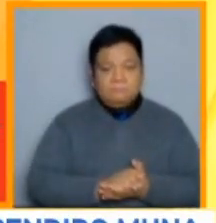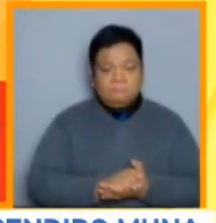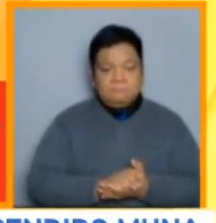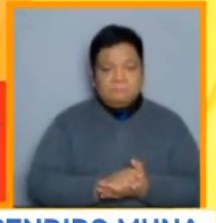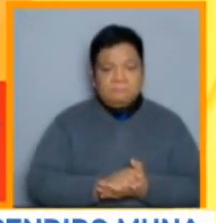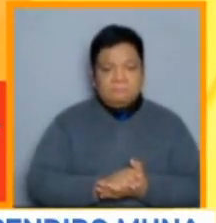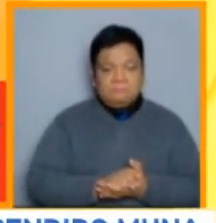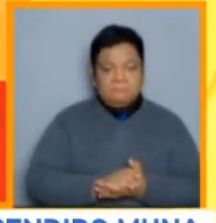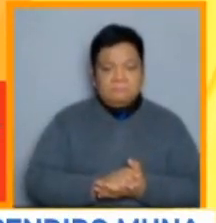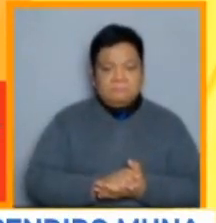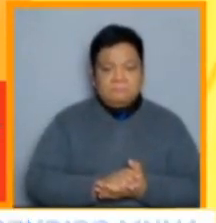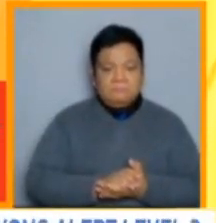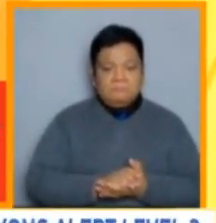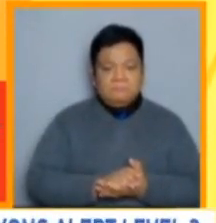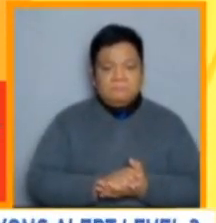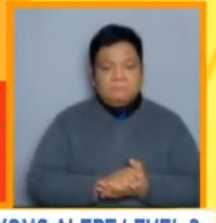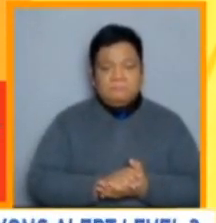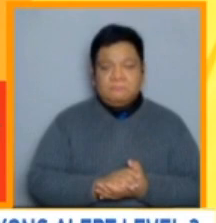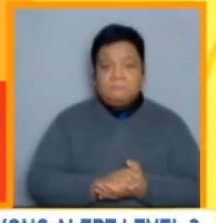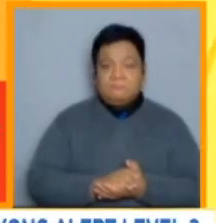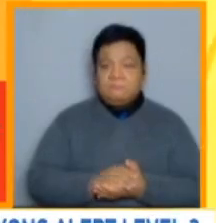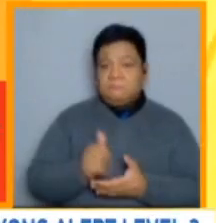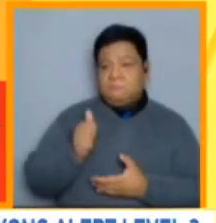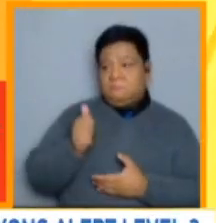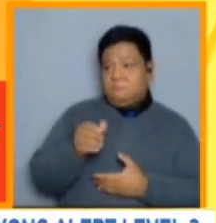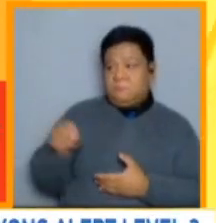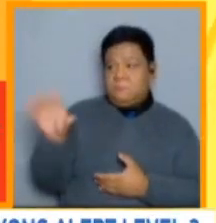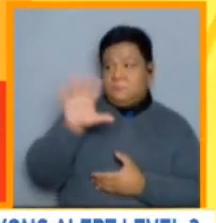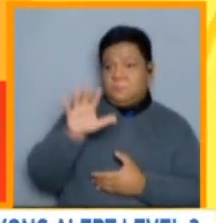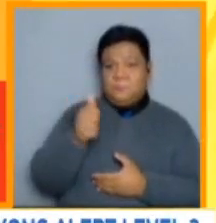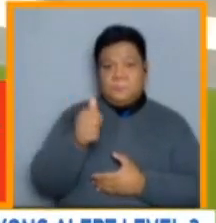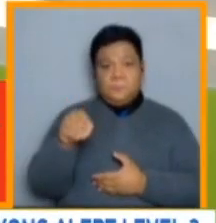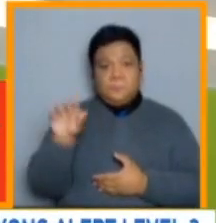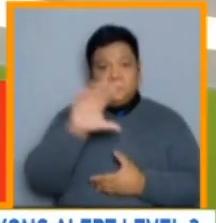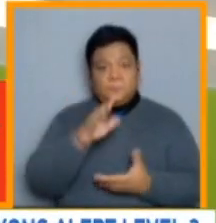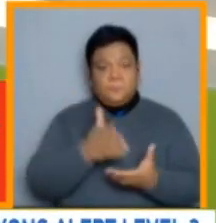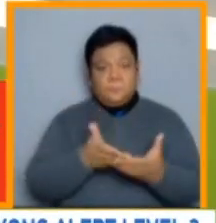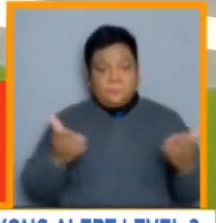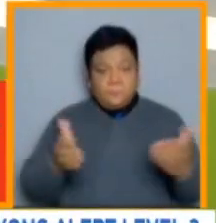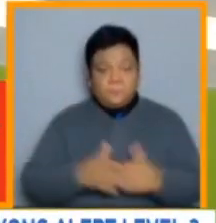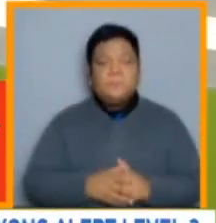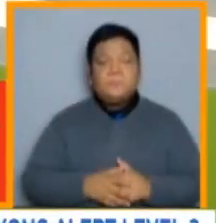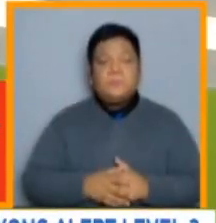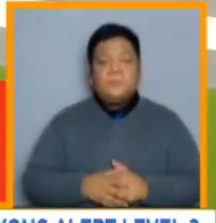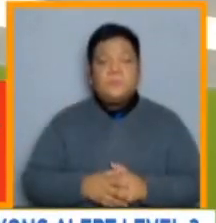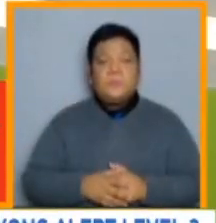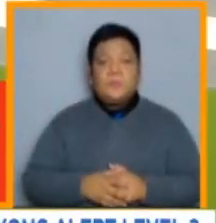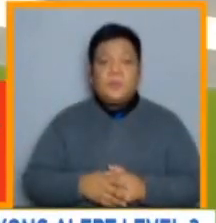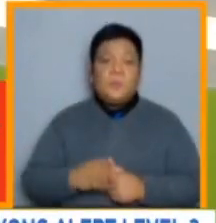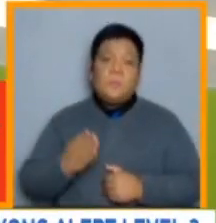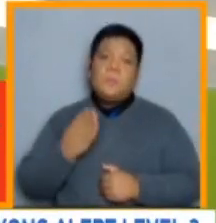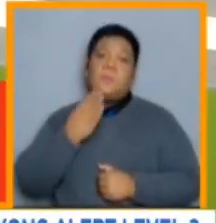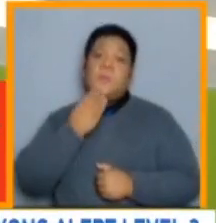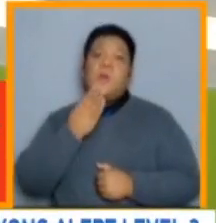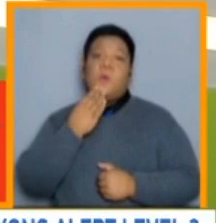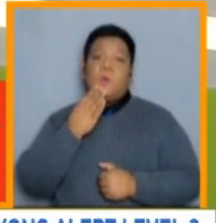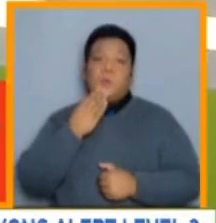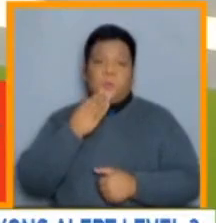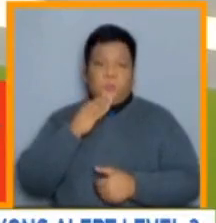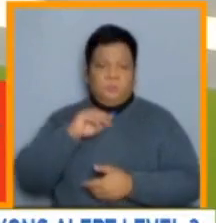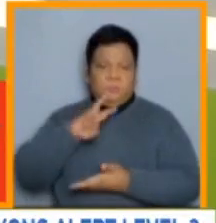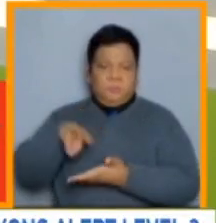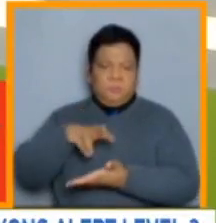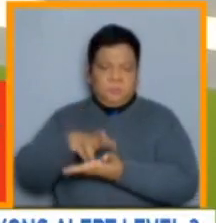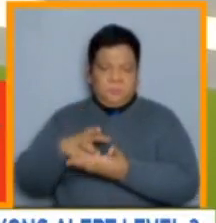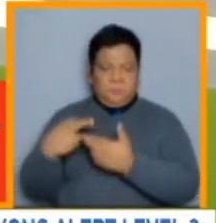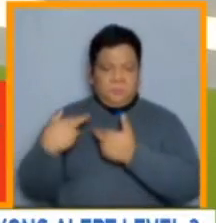Yes, Oscar. Good morning. Good morning, mga puso. Kinumpirma nga ng Bacolod City Emergency Operations Center na pinayagan ng makalabas sa quarantine hotel ang